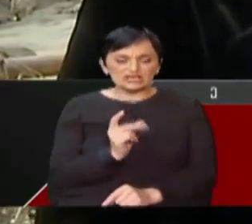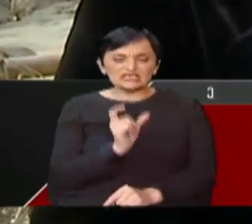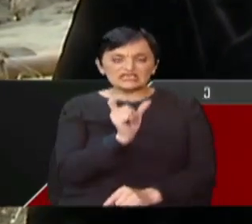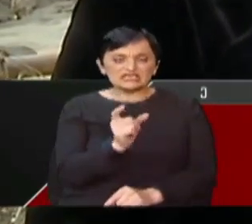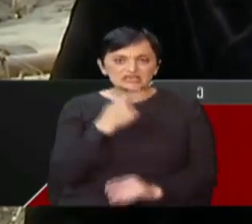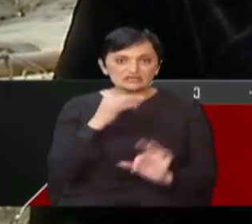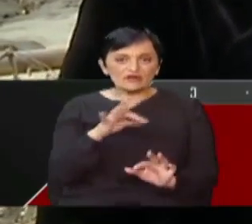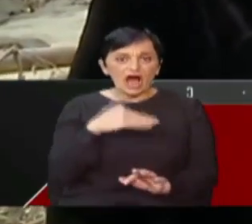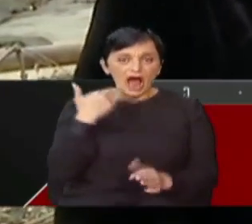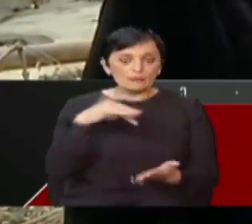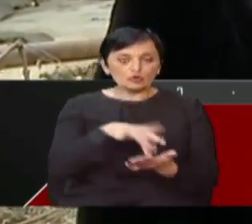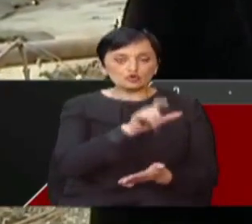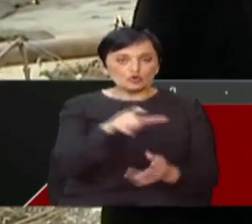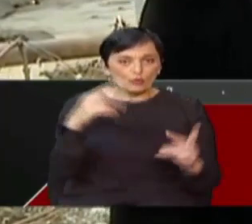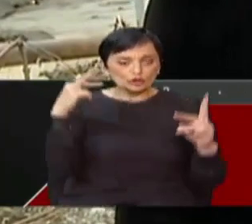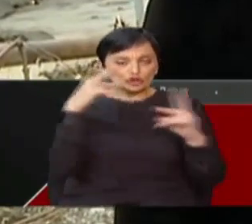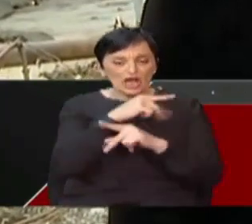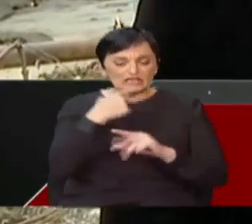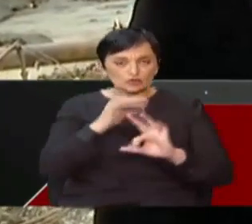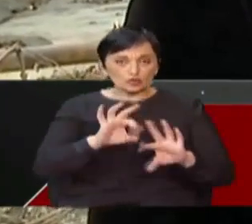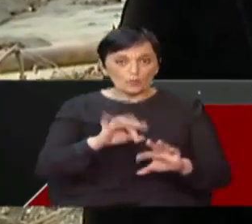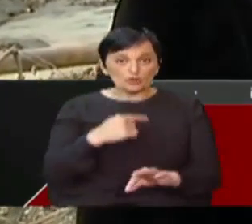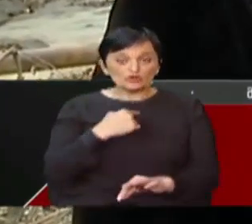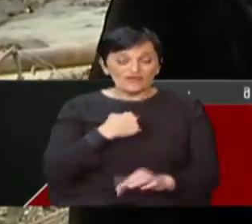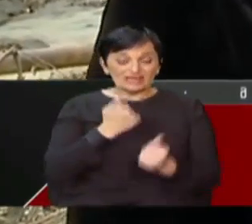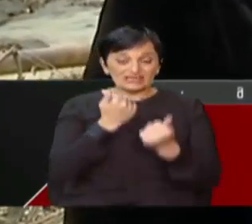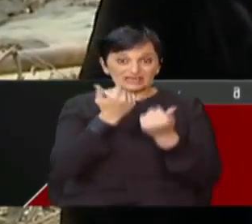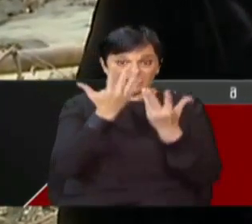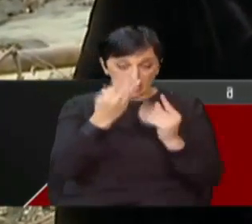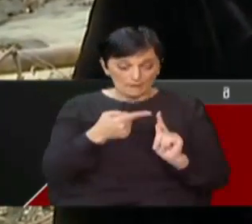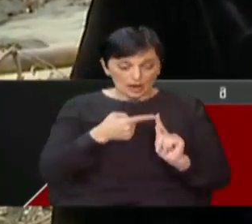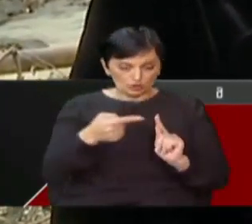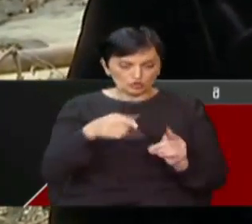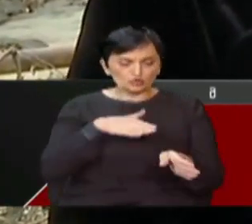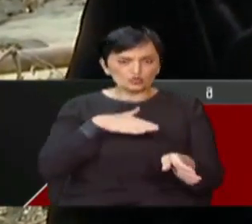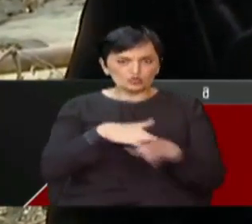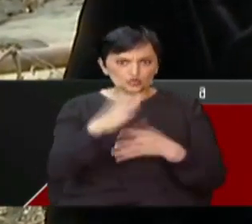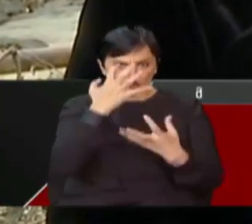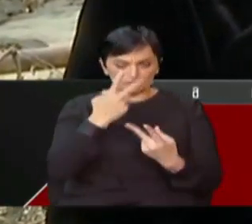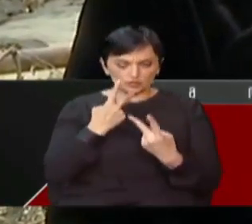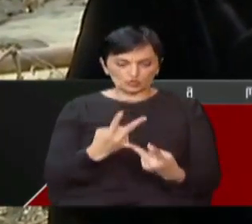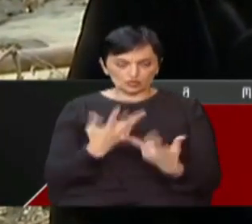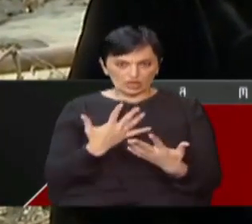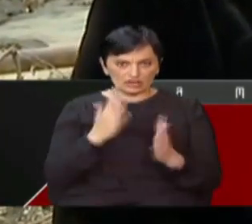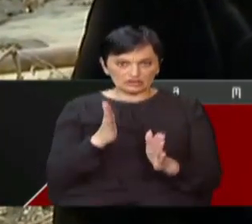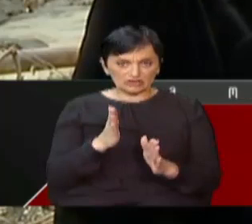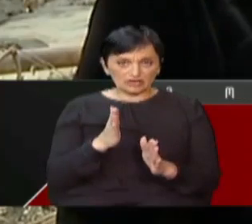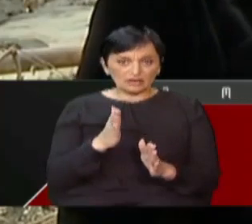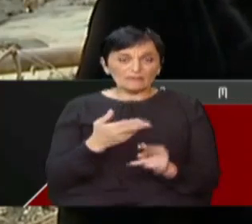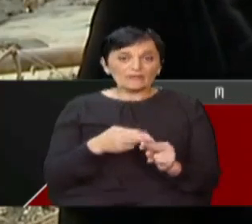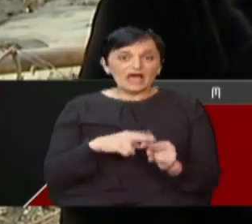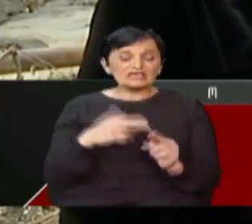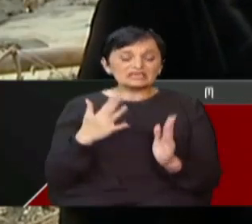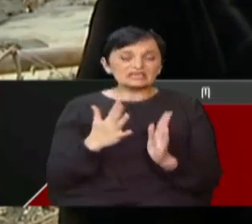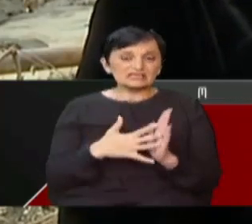მინდა რომ მოსახლეობა შევიყვანო შეცდომაში. ჩვენ რამდენიმე დღეში უკვე გვექნება სრული სურათი, იმიტომ რომ ეს მოგეხსენებათ,